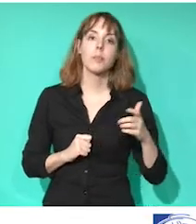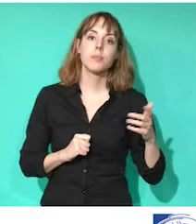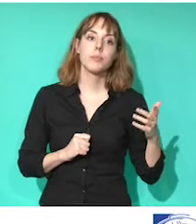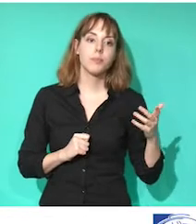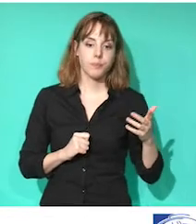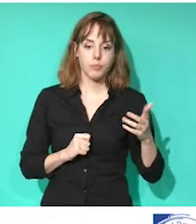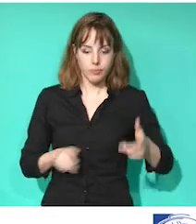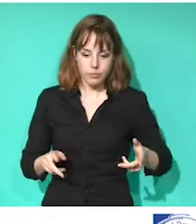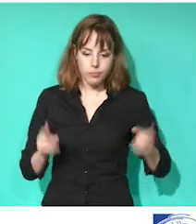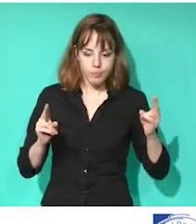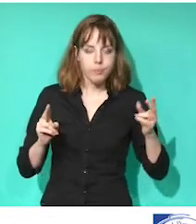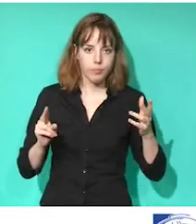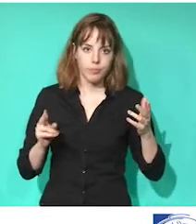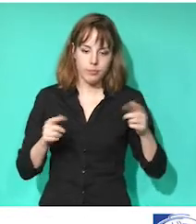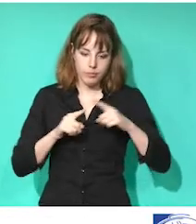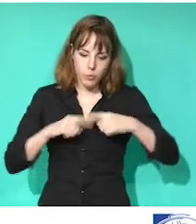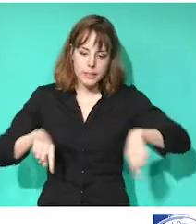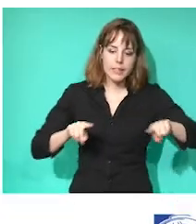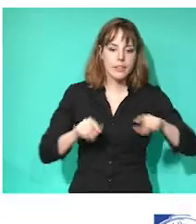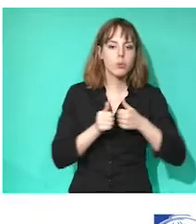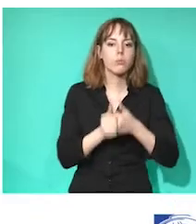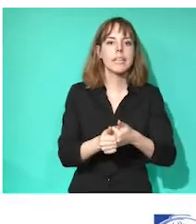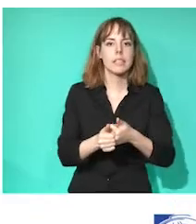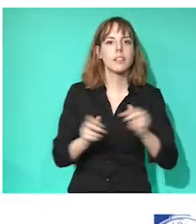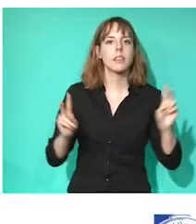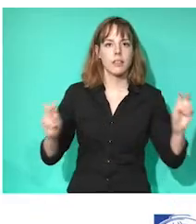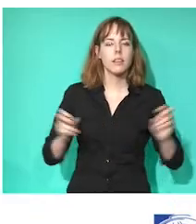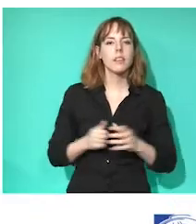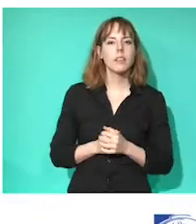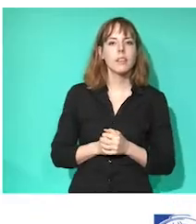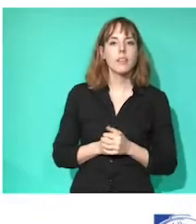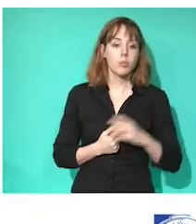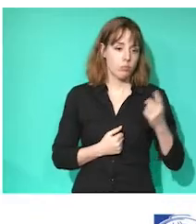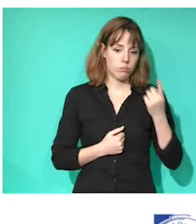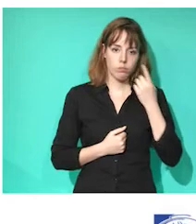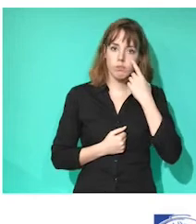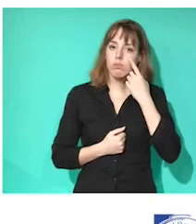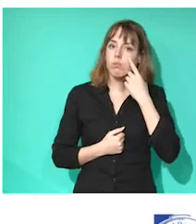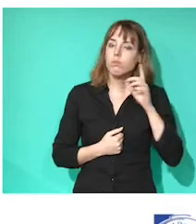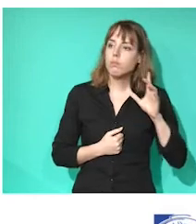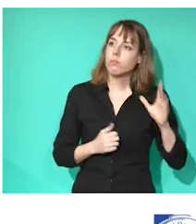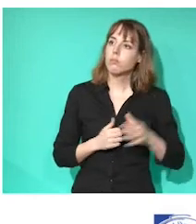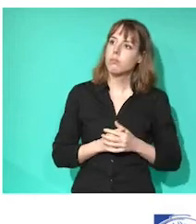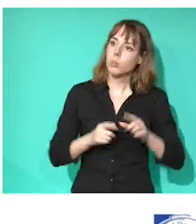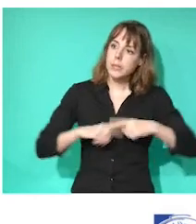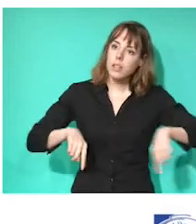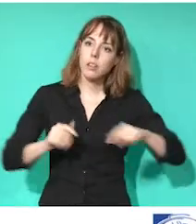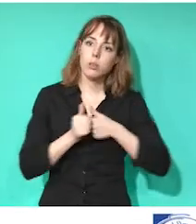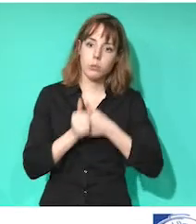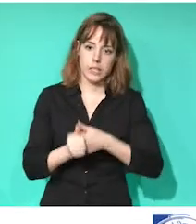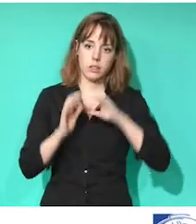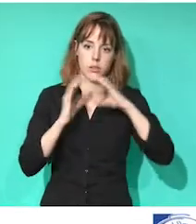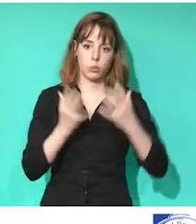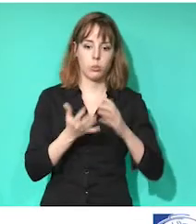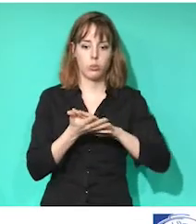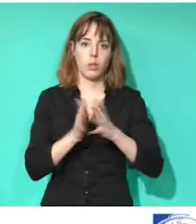une séquence consacrée au comité de suivi. On verra un petit peu comment le comité de suivi des 22